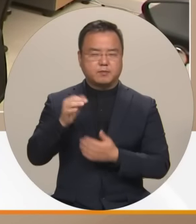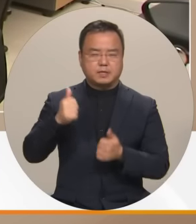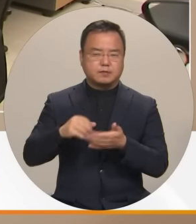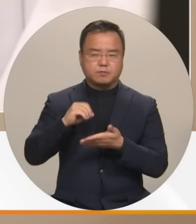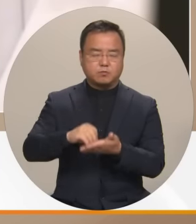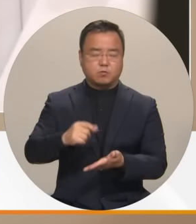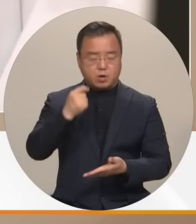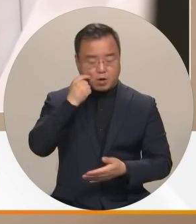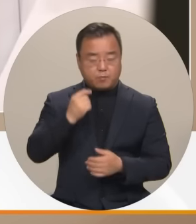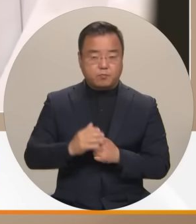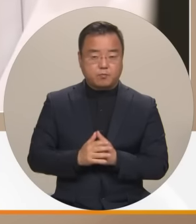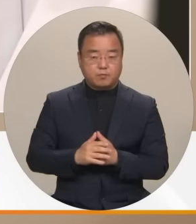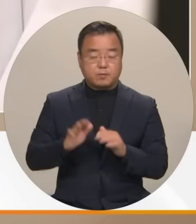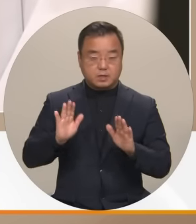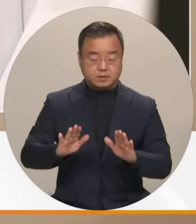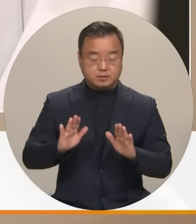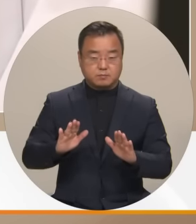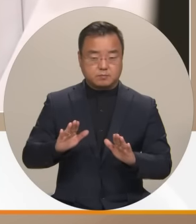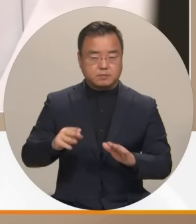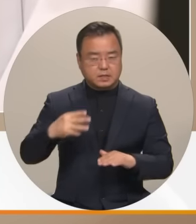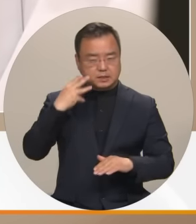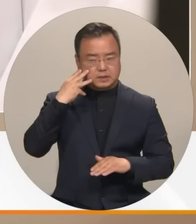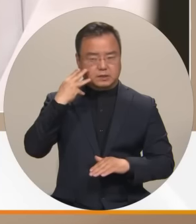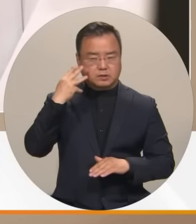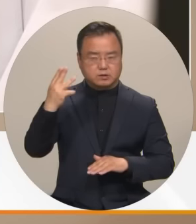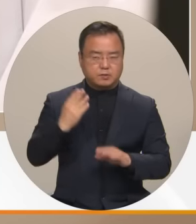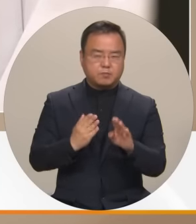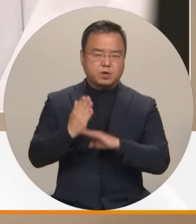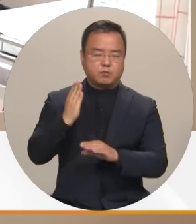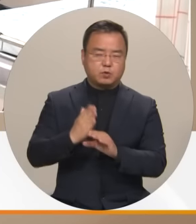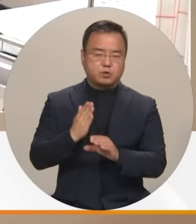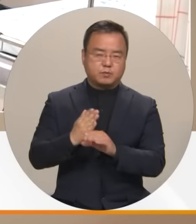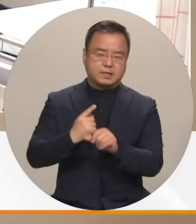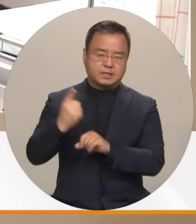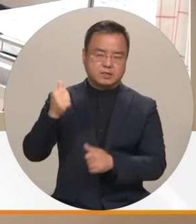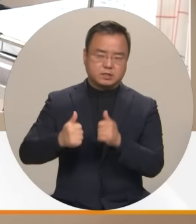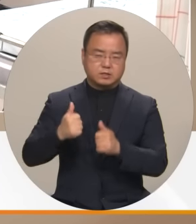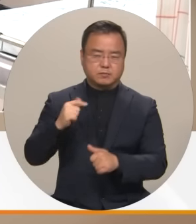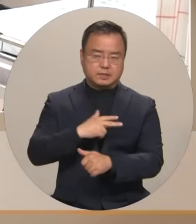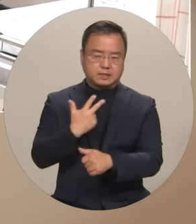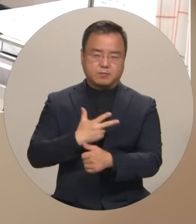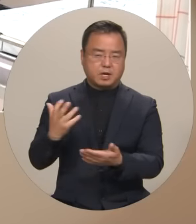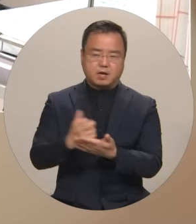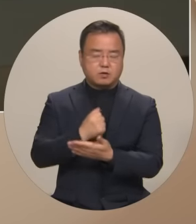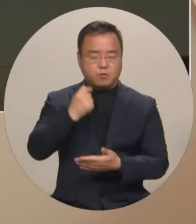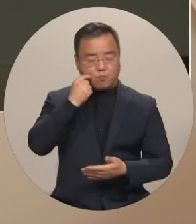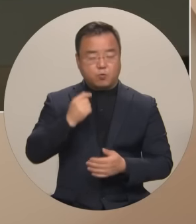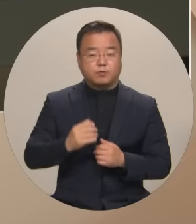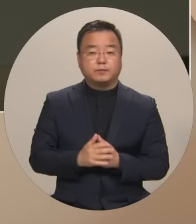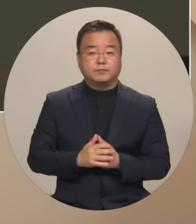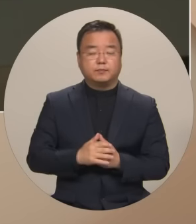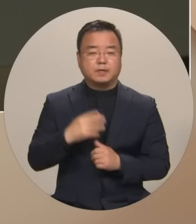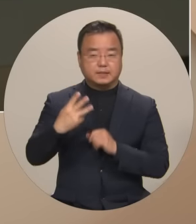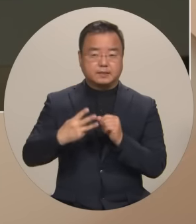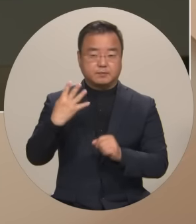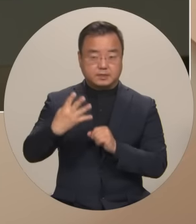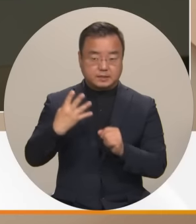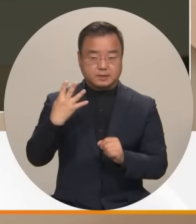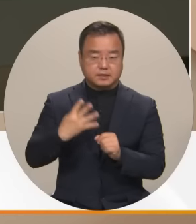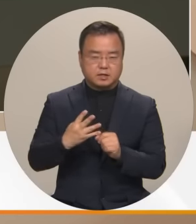병원을 떠난지 석달이 되는 시점이라 내년도 전문이 취득이 어려워지게 됐습니다 어 내년도 전문의 시험을 앞둔 3 4년 차